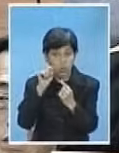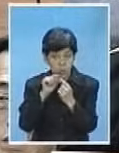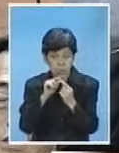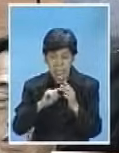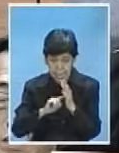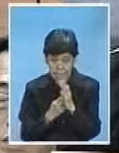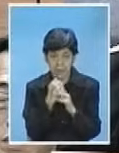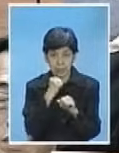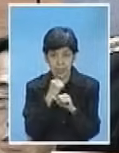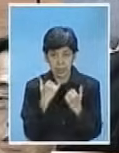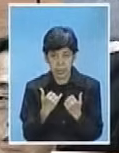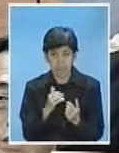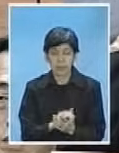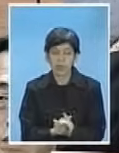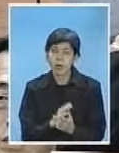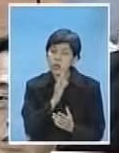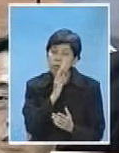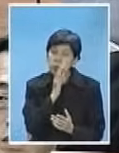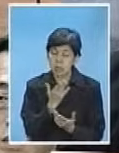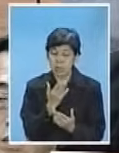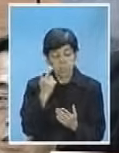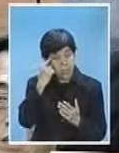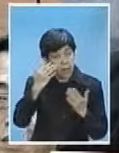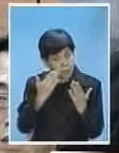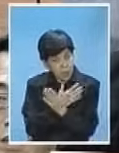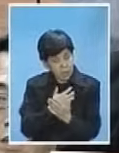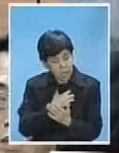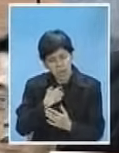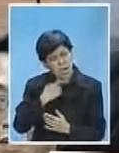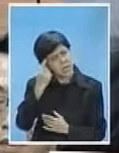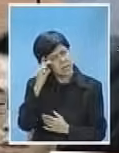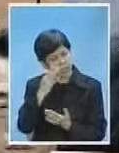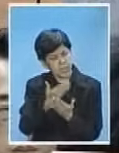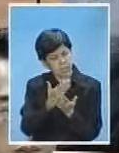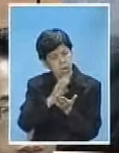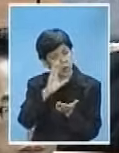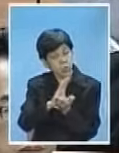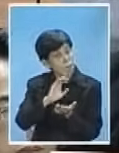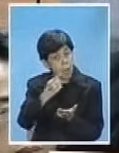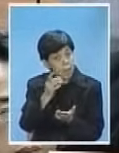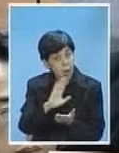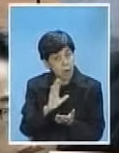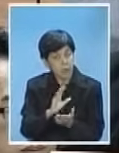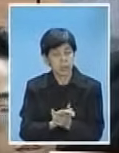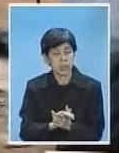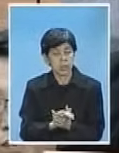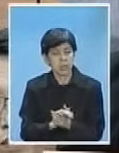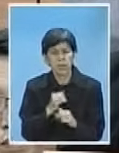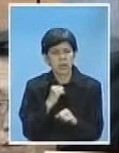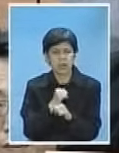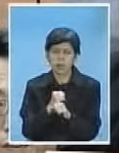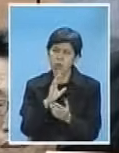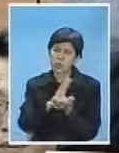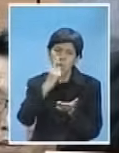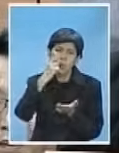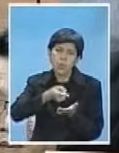ค์เริ่มต้นอย่างนี้ครับถ้าสมมติท่านจะเปลี่ยนไม่คิดจะตั้งกองทุนใหม่หรือครับแล้วอย่าไปทำลายกอง